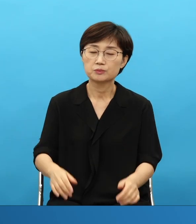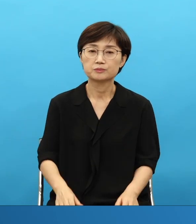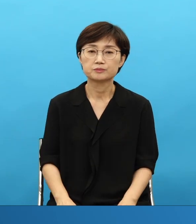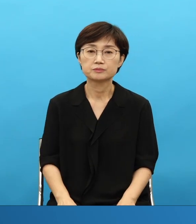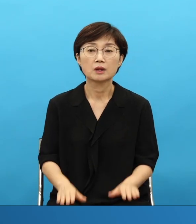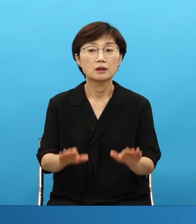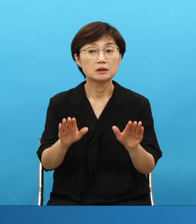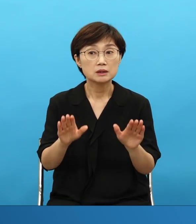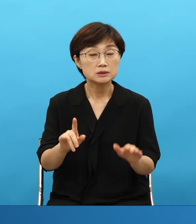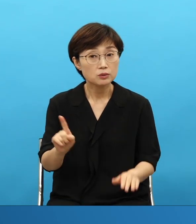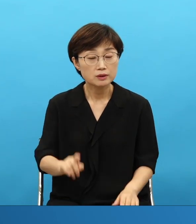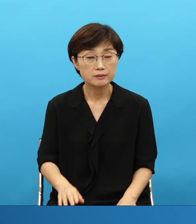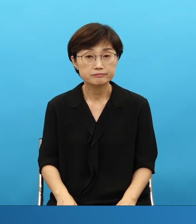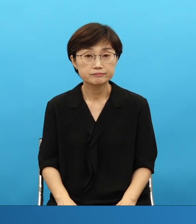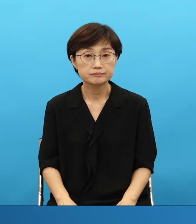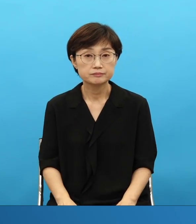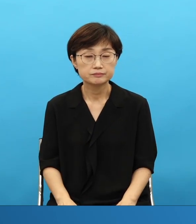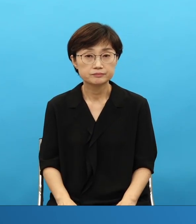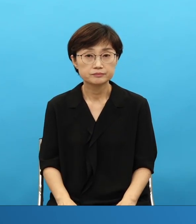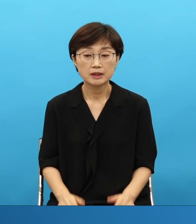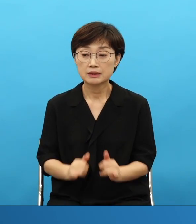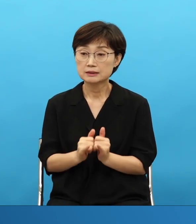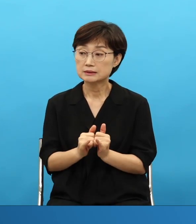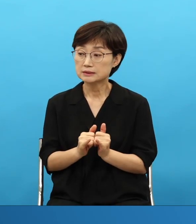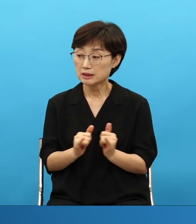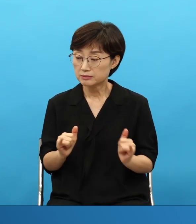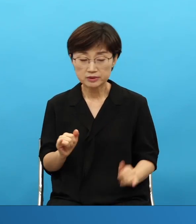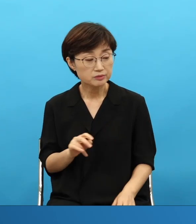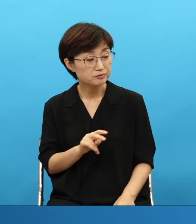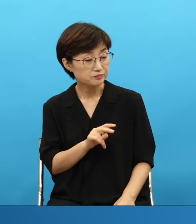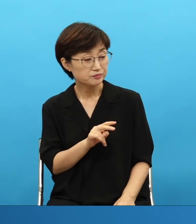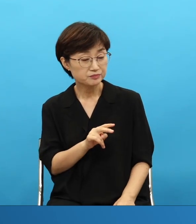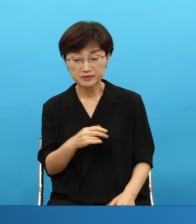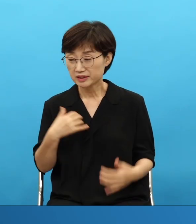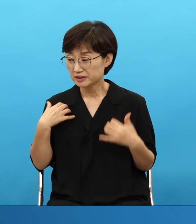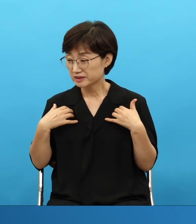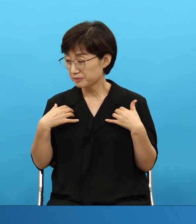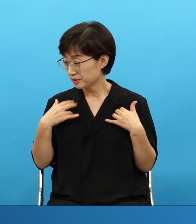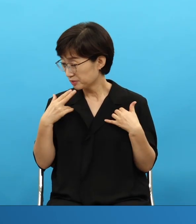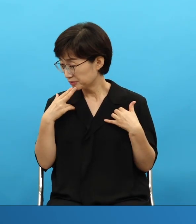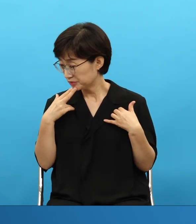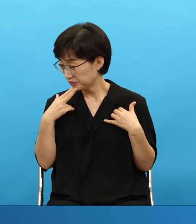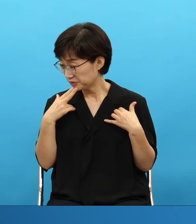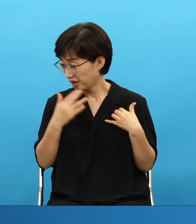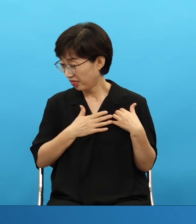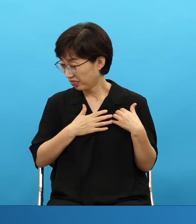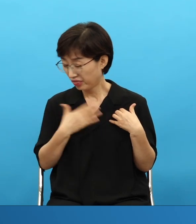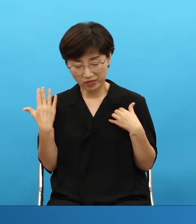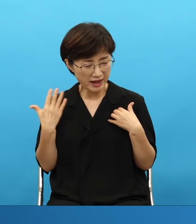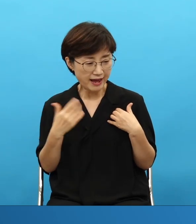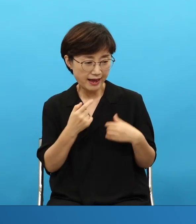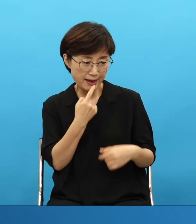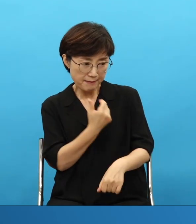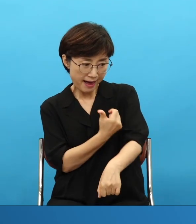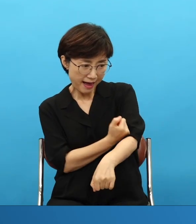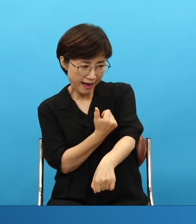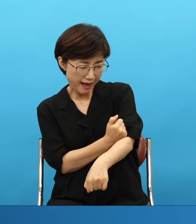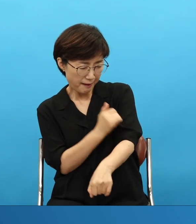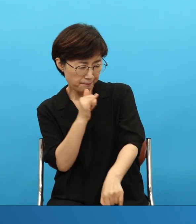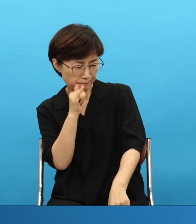이제는 재미난 데가 뭐 없기 때문에 마약 속에 빠지고요. And nothing is fun anymore. They fall into